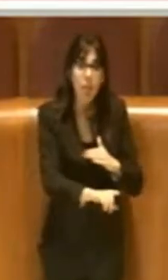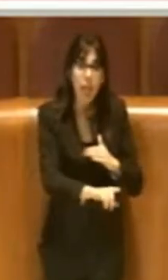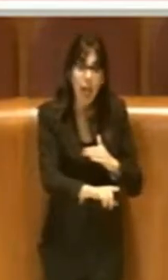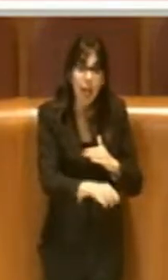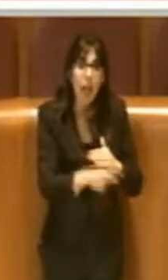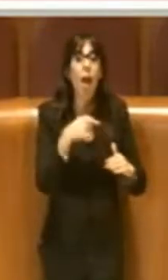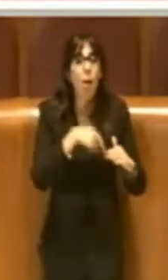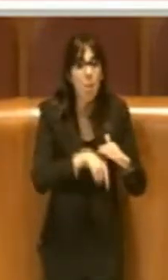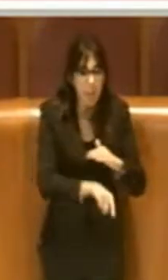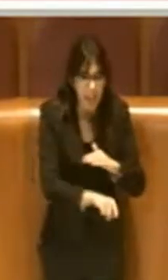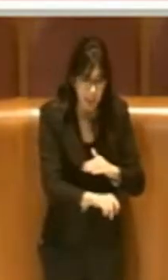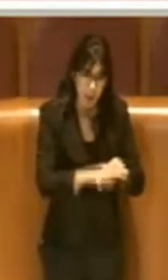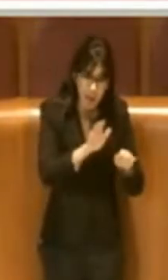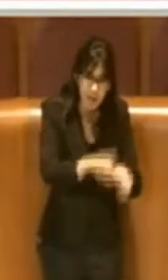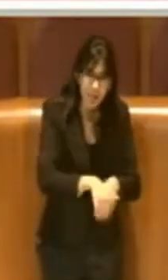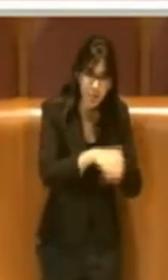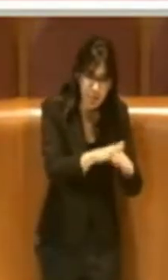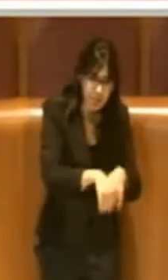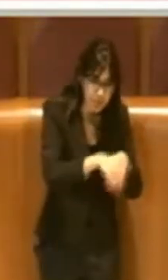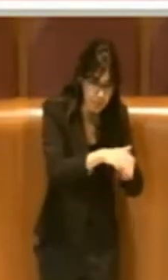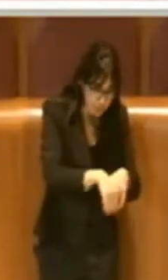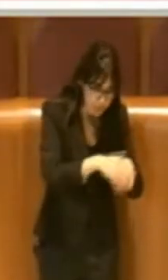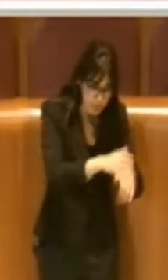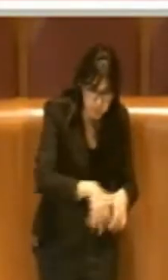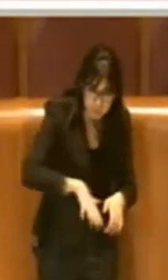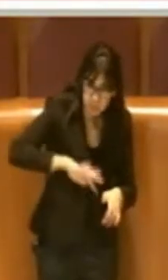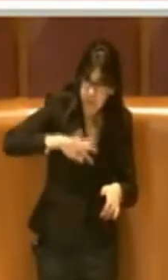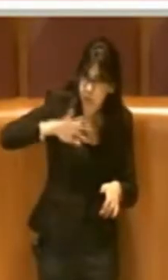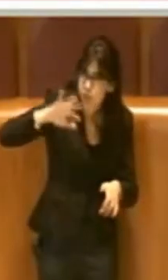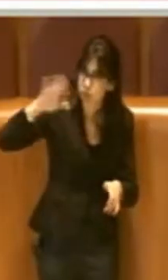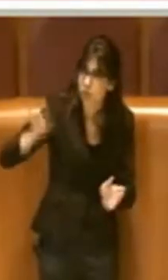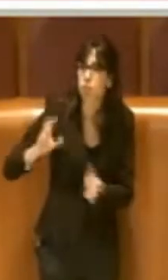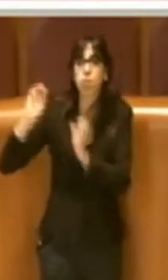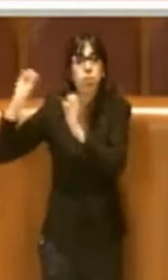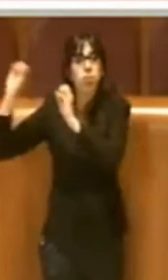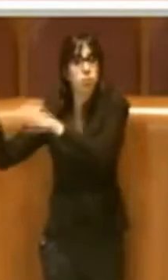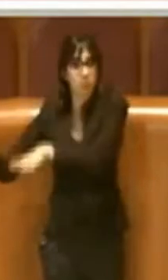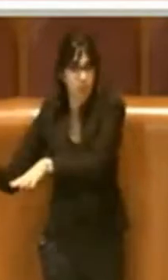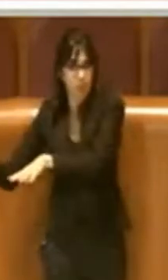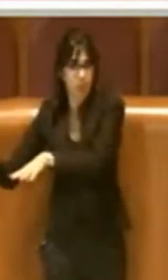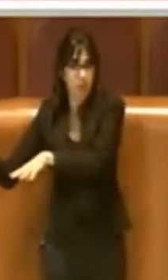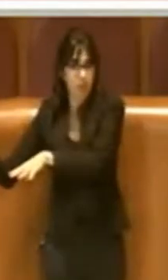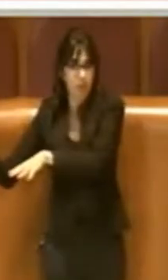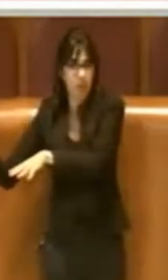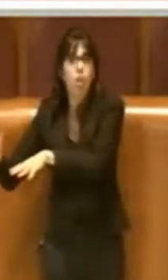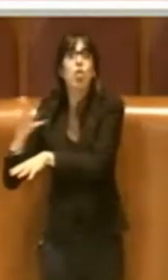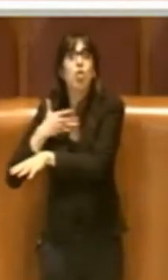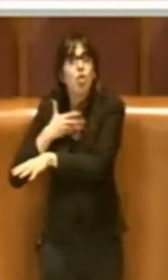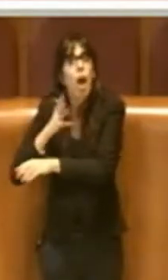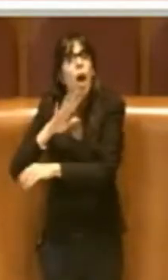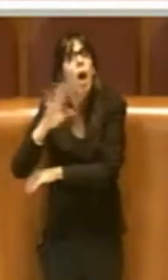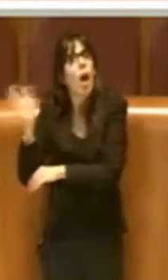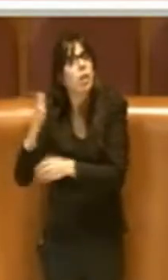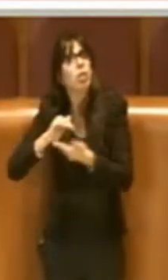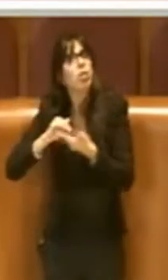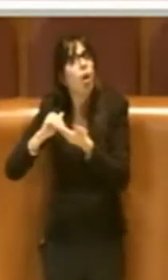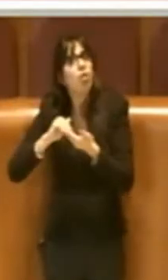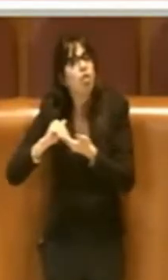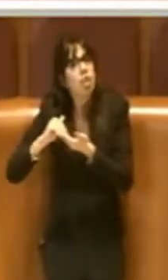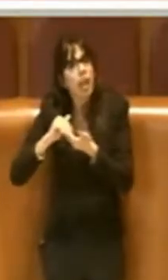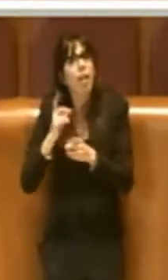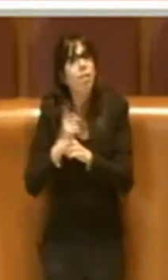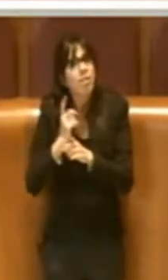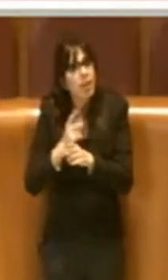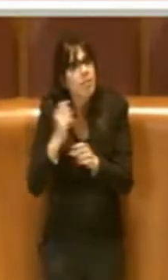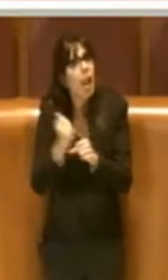punto dovranno inevitabilmente andare in discarica. Invece ci sono altre società che devono fare dei lavori e quelle terre